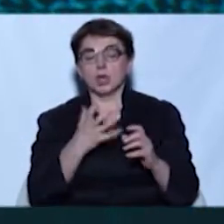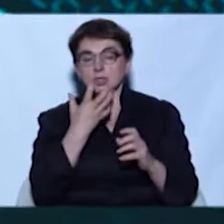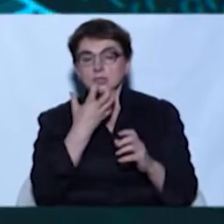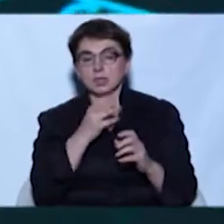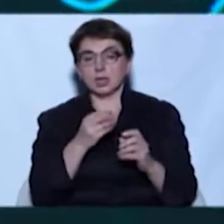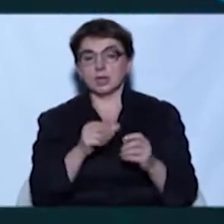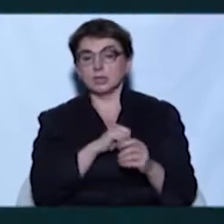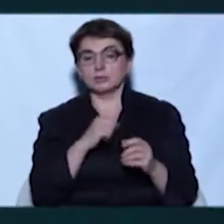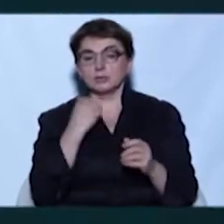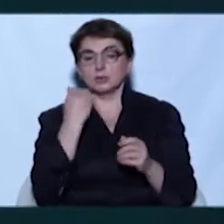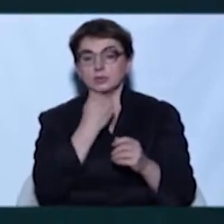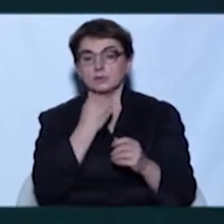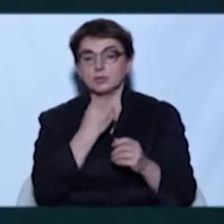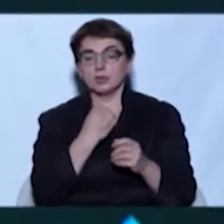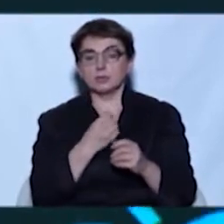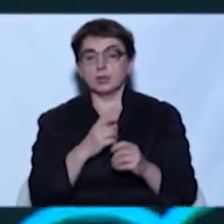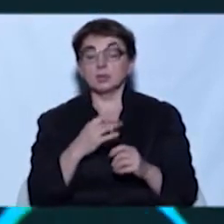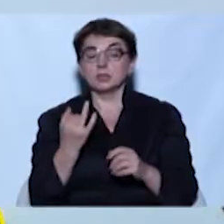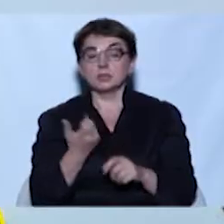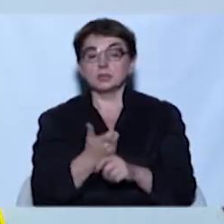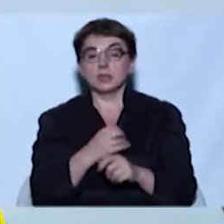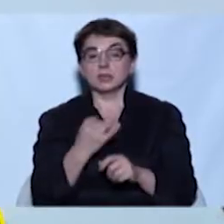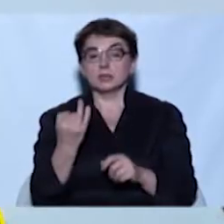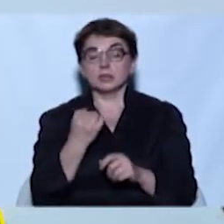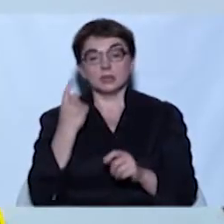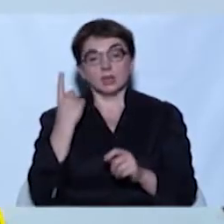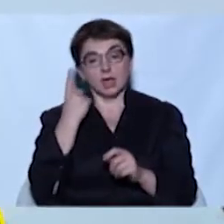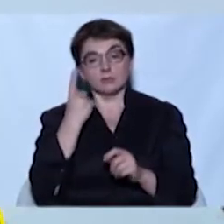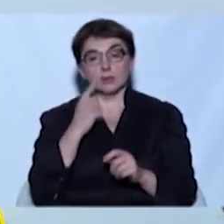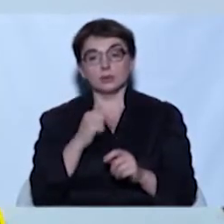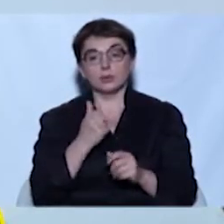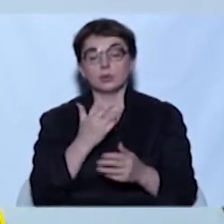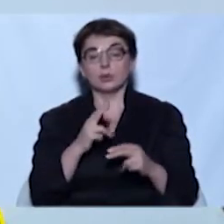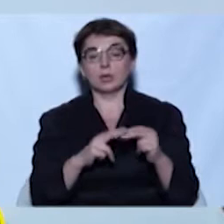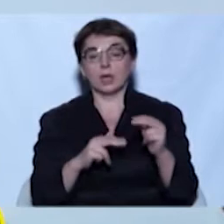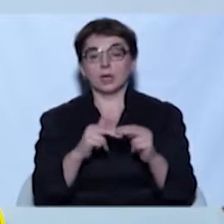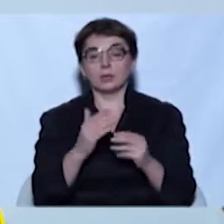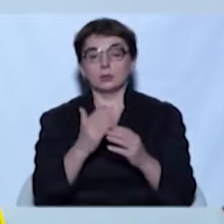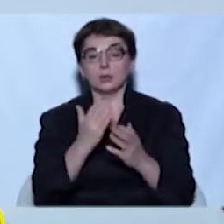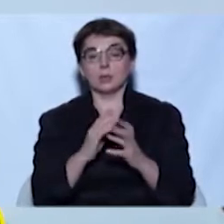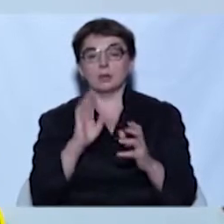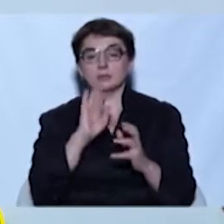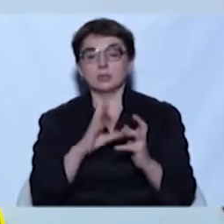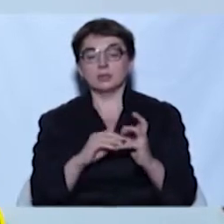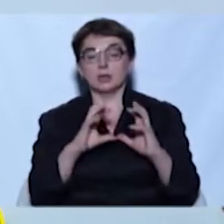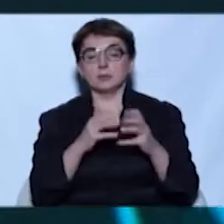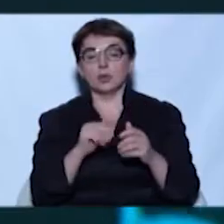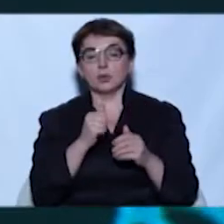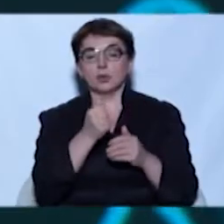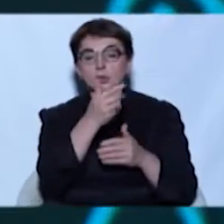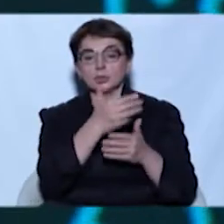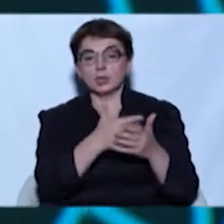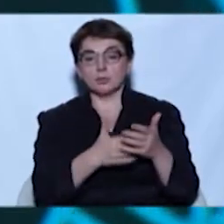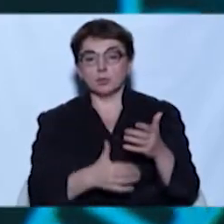გავარვარებული მასა. Ეხლა ალბათ საინტერესო იქნება გავიგოთ, როგორი აგებულება აქვს დედამიწას, როგორი ჩამოყალიბდა